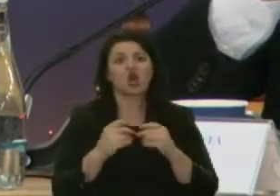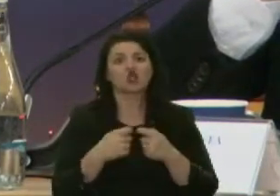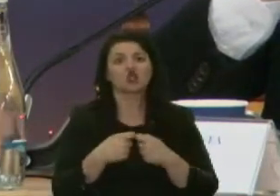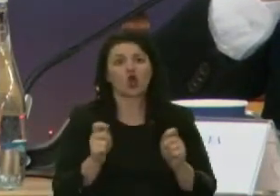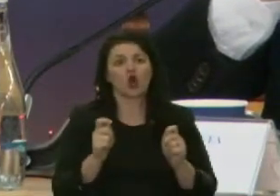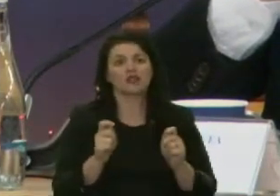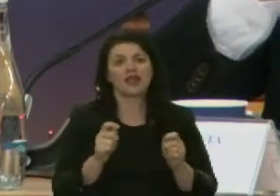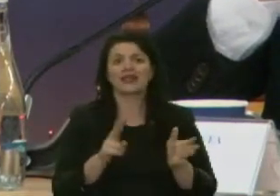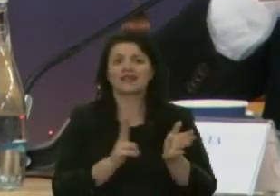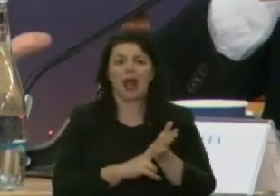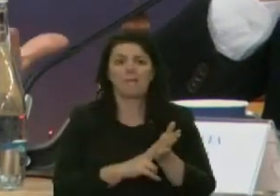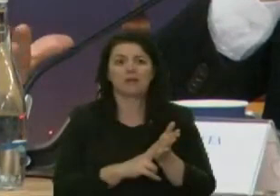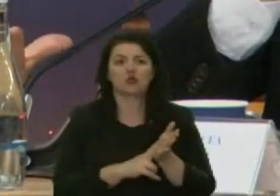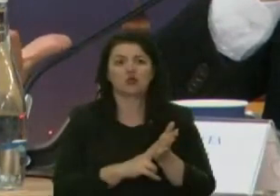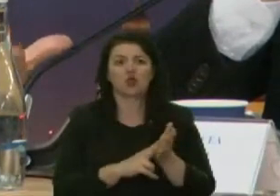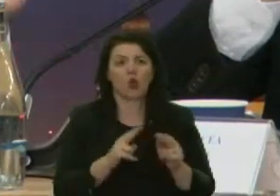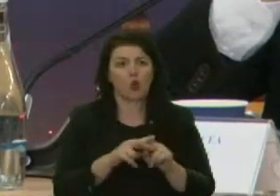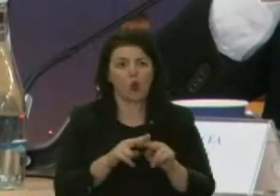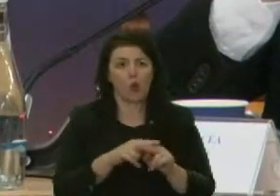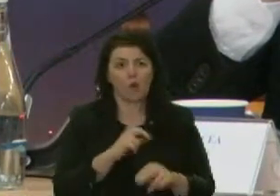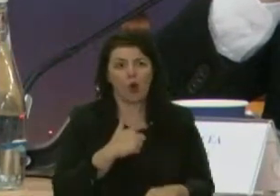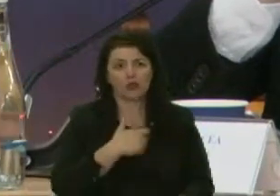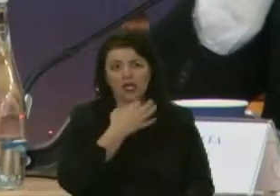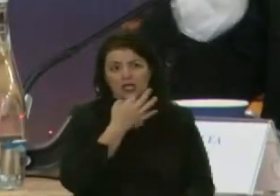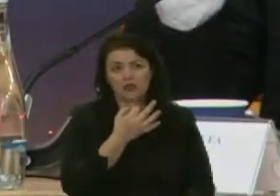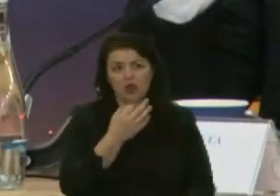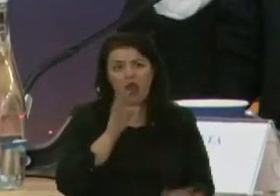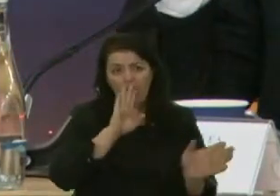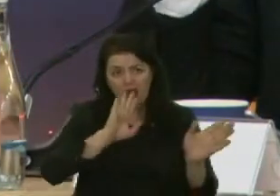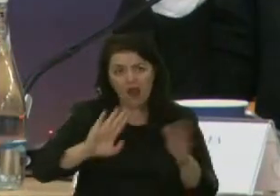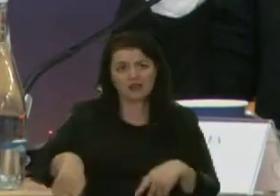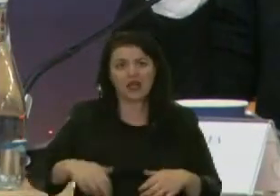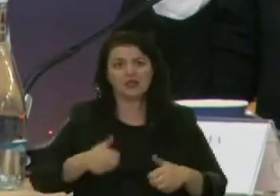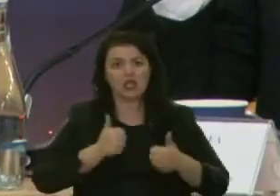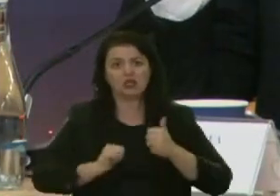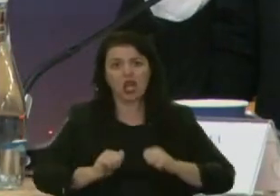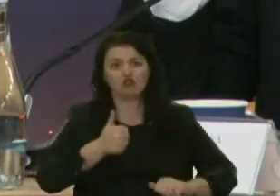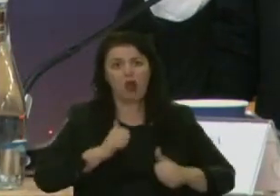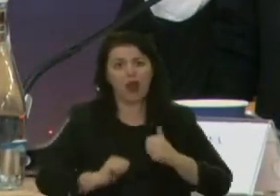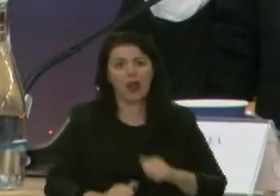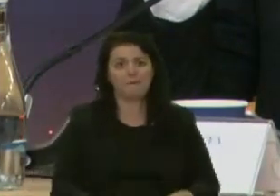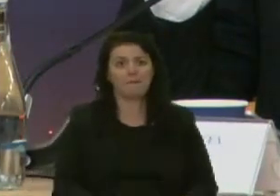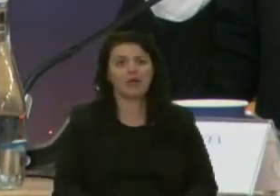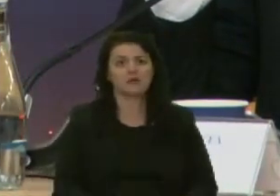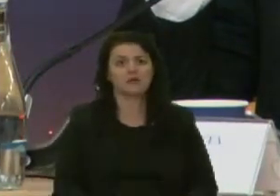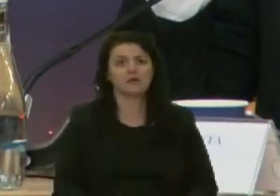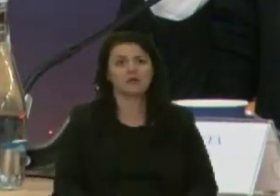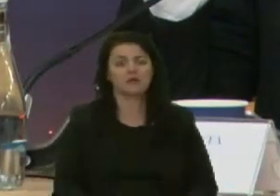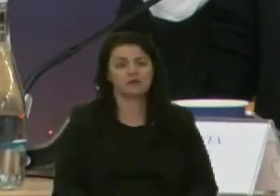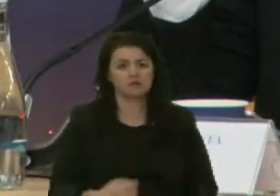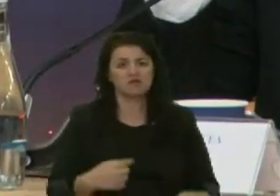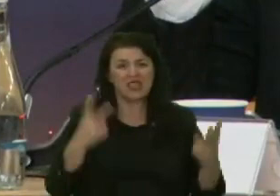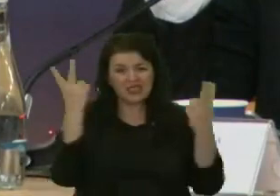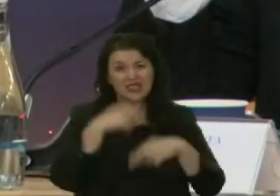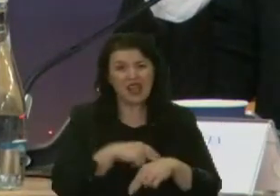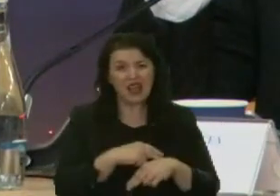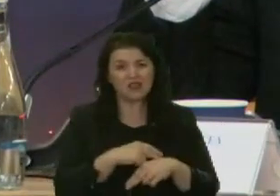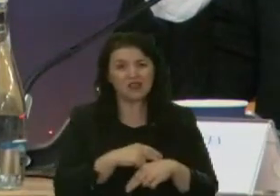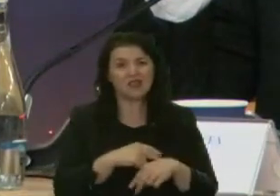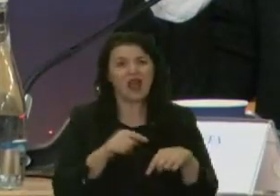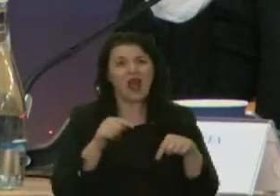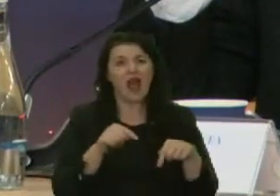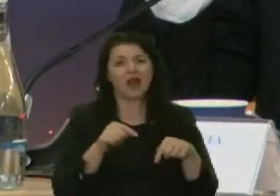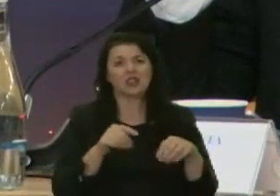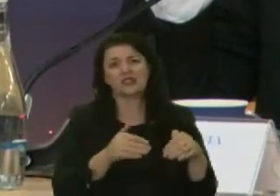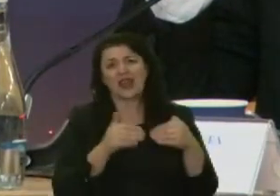să aibă aceleași drepturi Cum poți să vii și să spui lăsați să i jelim adică acest lucru Vreau să să să l înțelegem că această